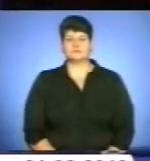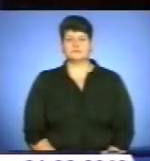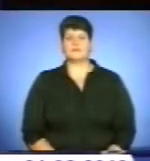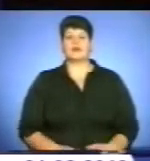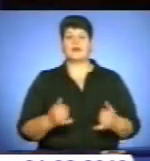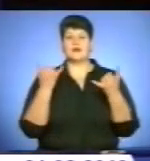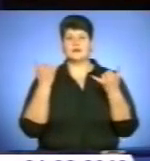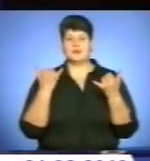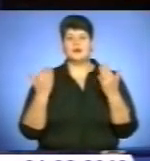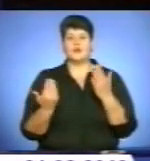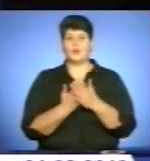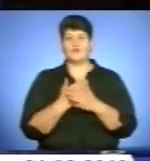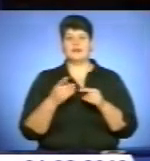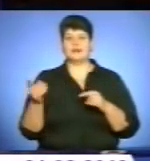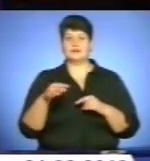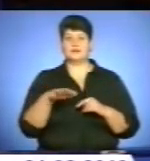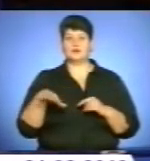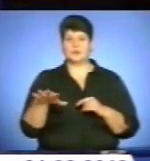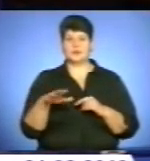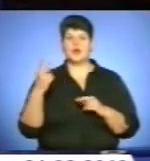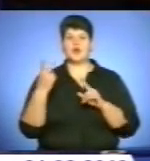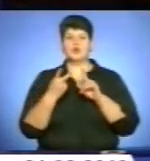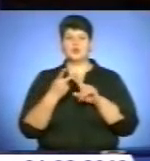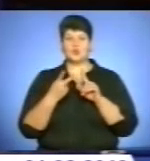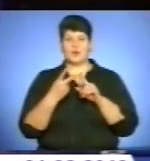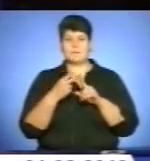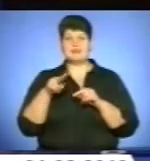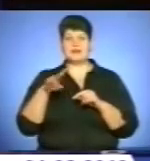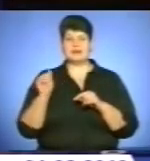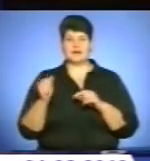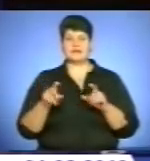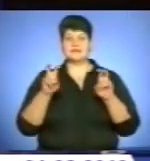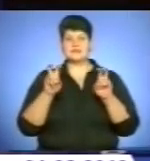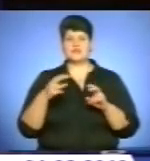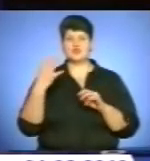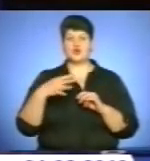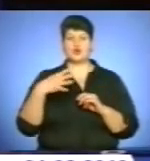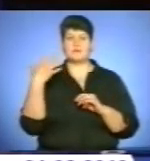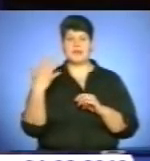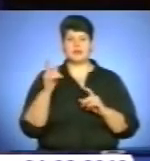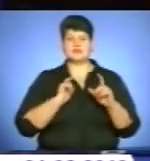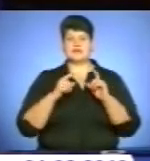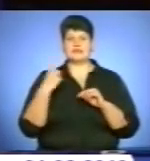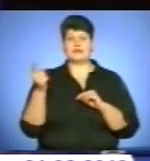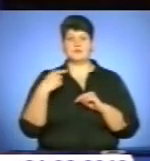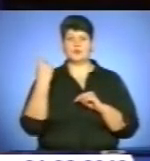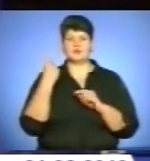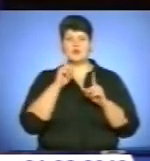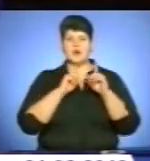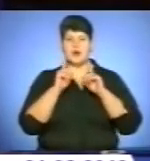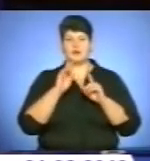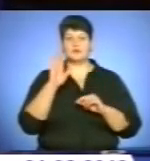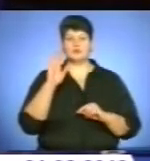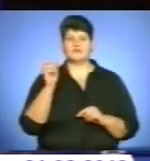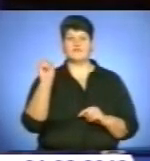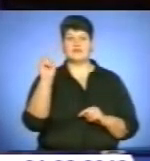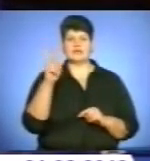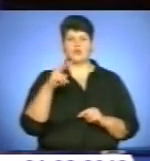Тепер до новин краю. Друге пленарне засідання 45-ї сесії Тернопільської обласної ради відбудеться 12